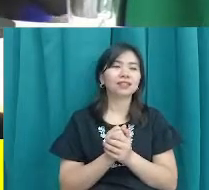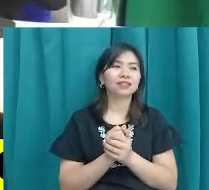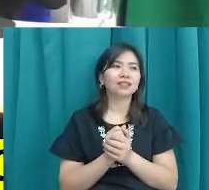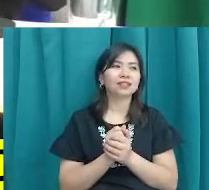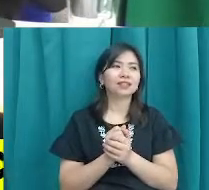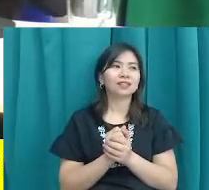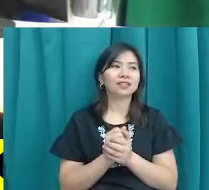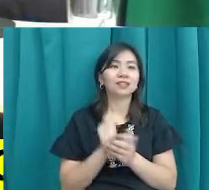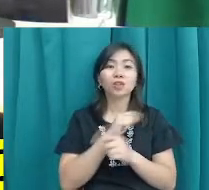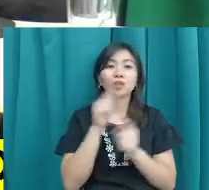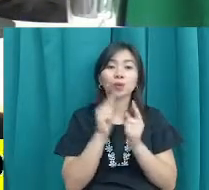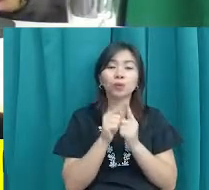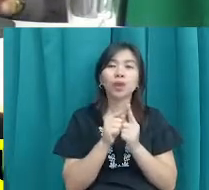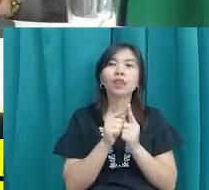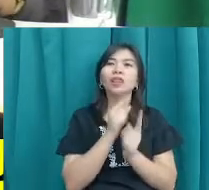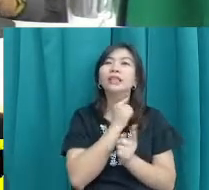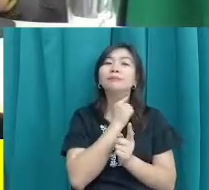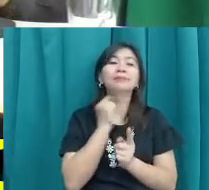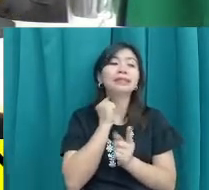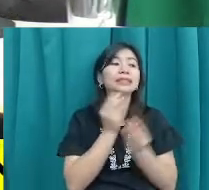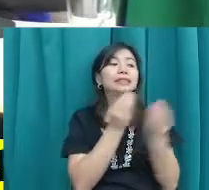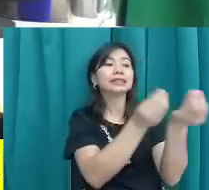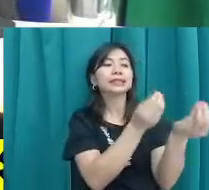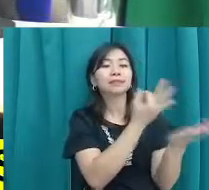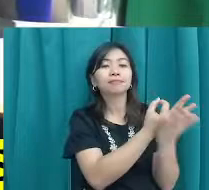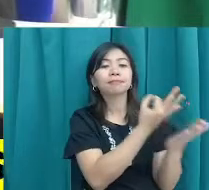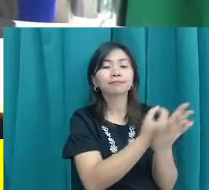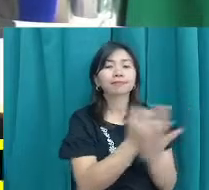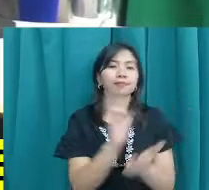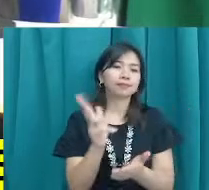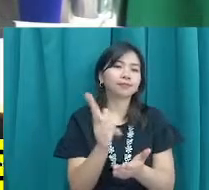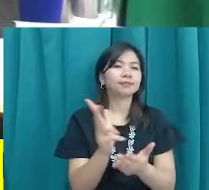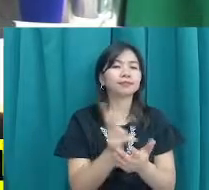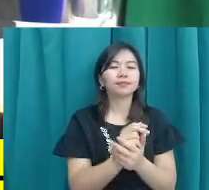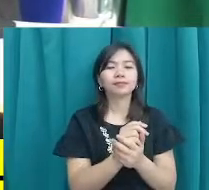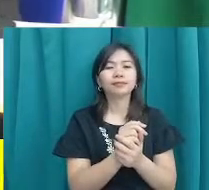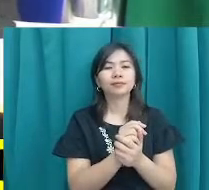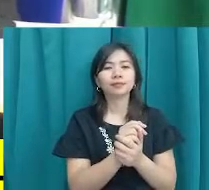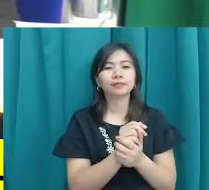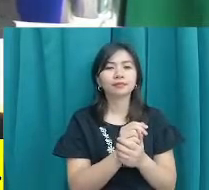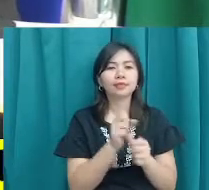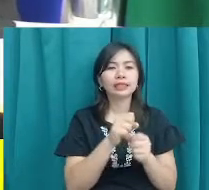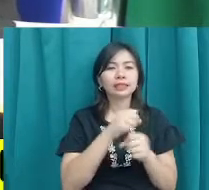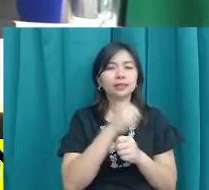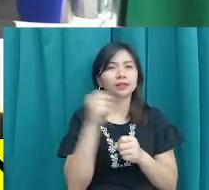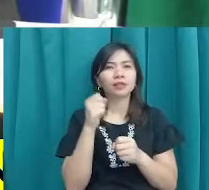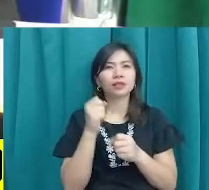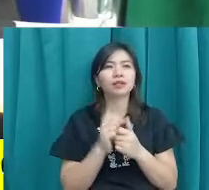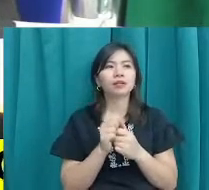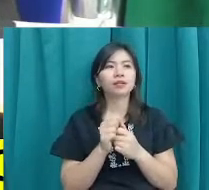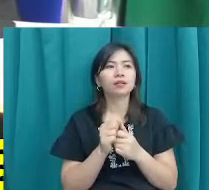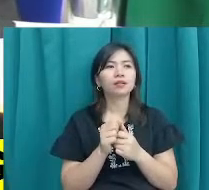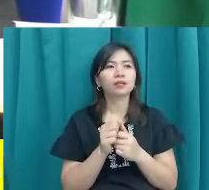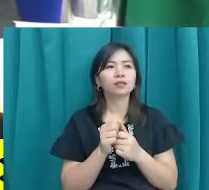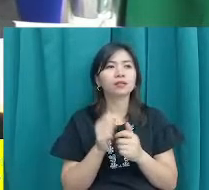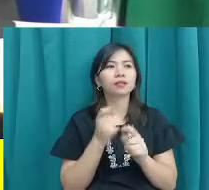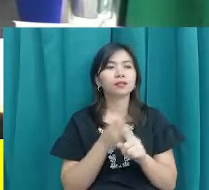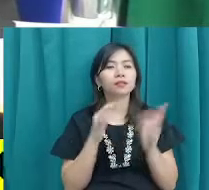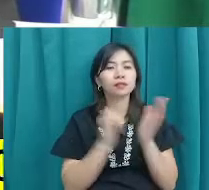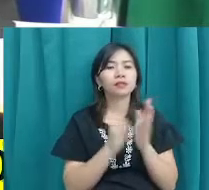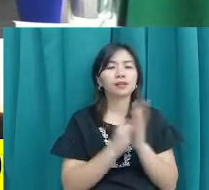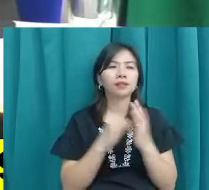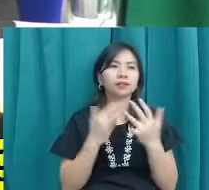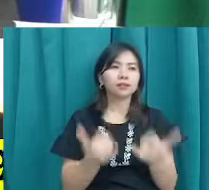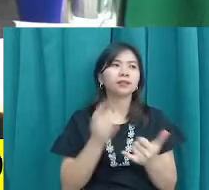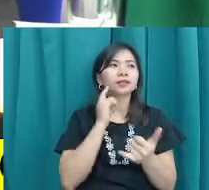ng chief priest, nung binigyan siya, from that time, you see, from that time na lumapit siya sa mga chief priests, sabi